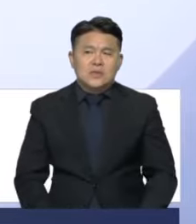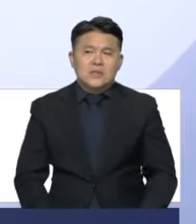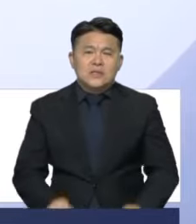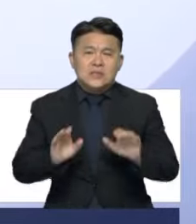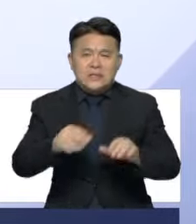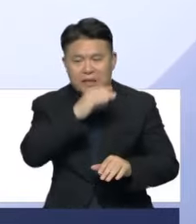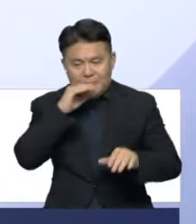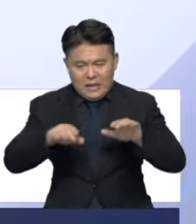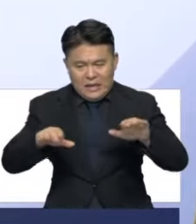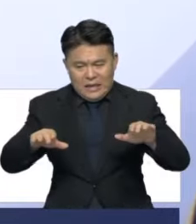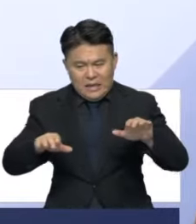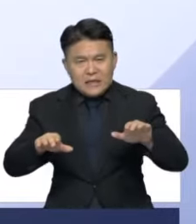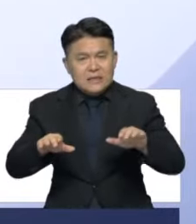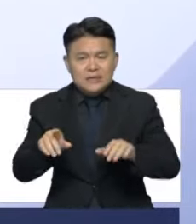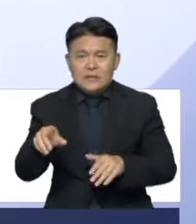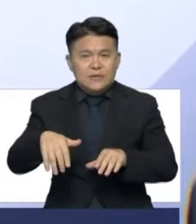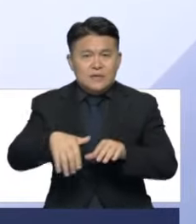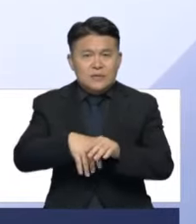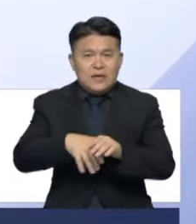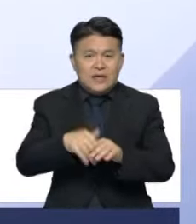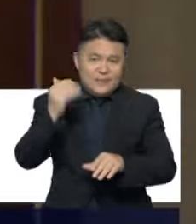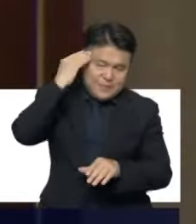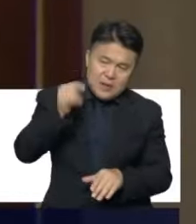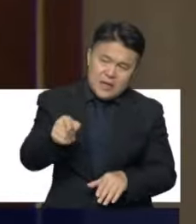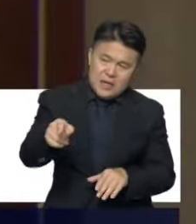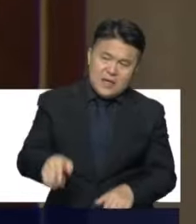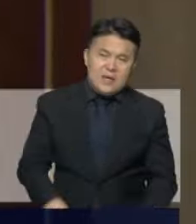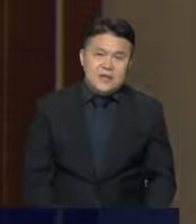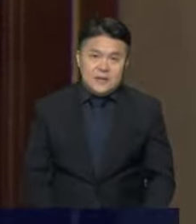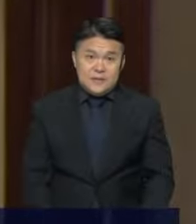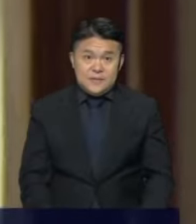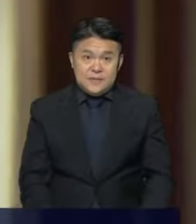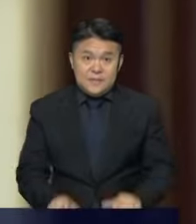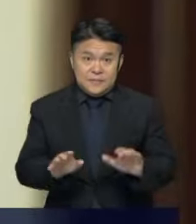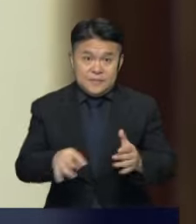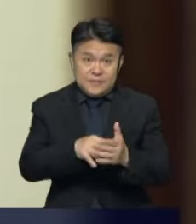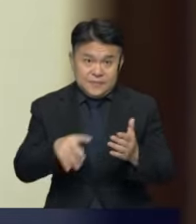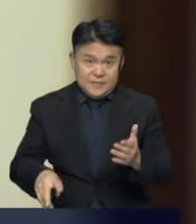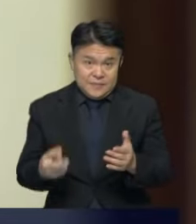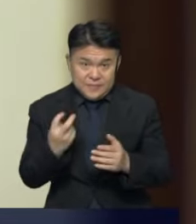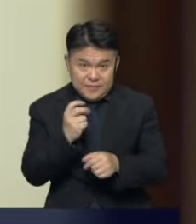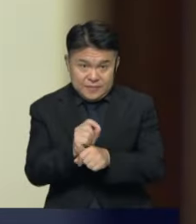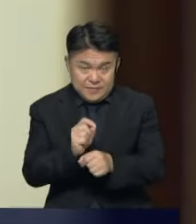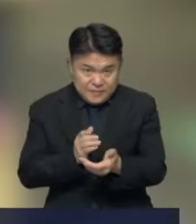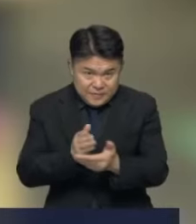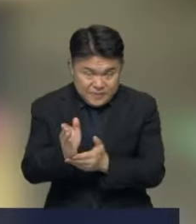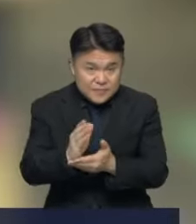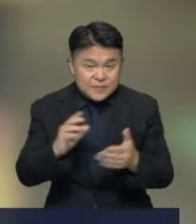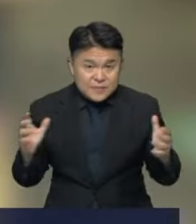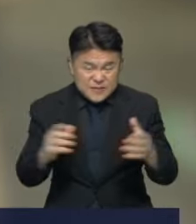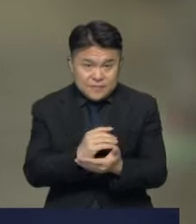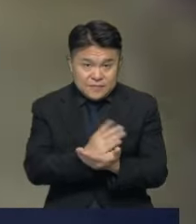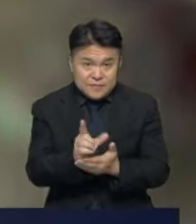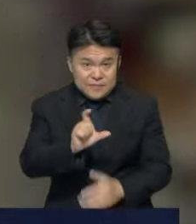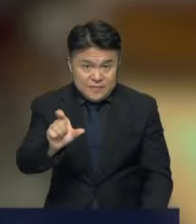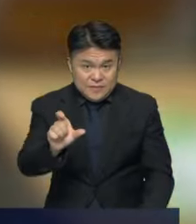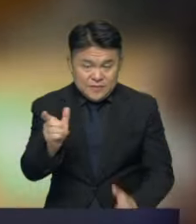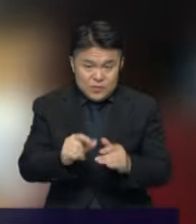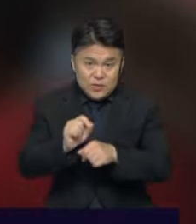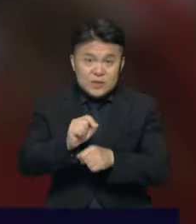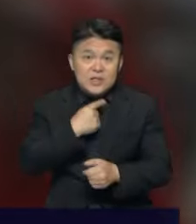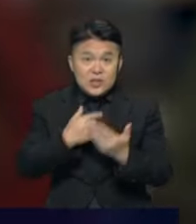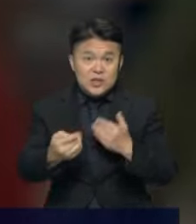정착을 저해한다는 비판을 받아왔습니다 현재 세무사 등 15개 국가 전문 자격 시험에서는 공직 경력만으로